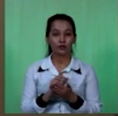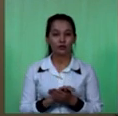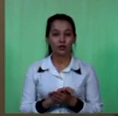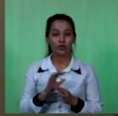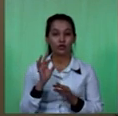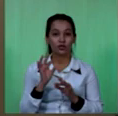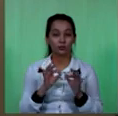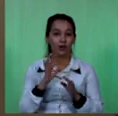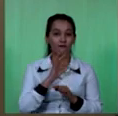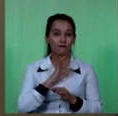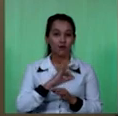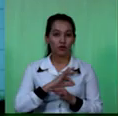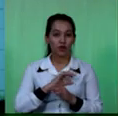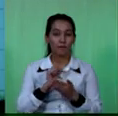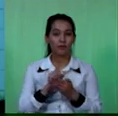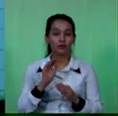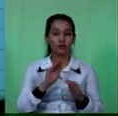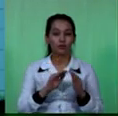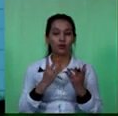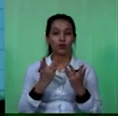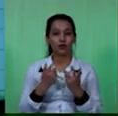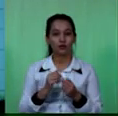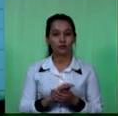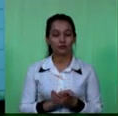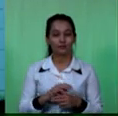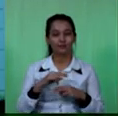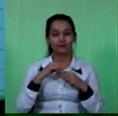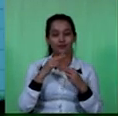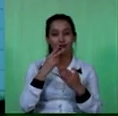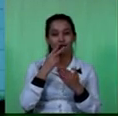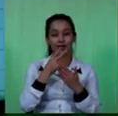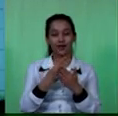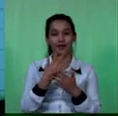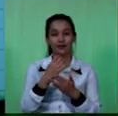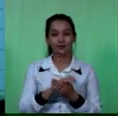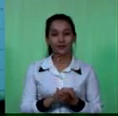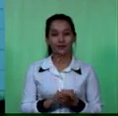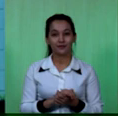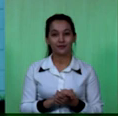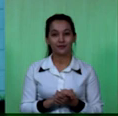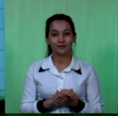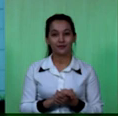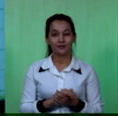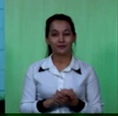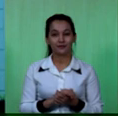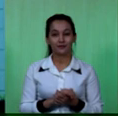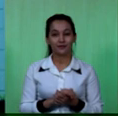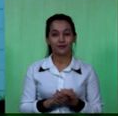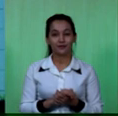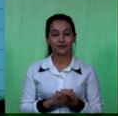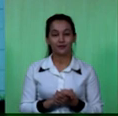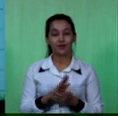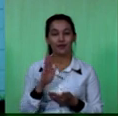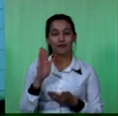Chizma asosida masala tuzing va yeching. Diqqat bilan rasmdagi teplovozga qarang.